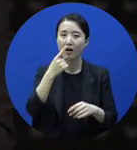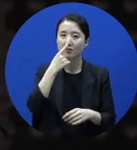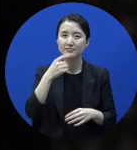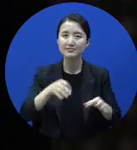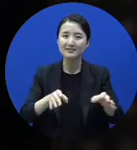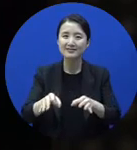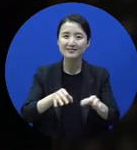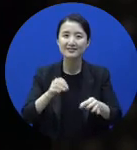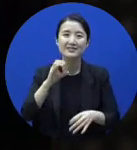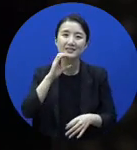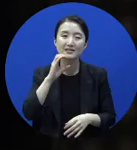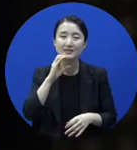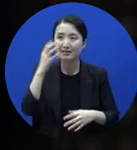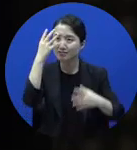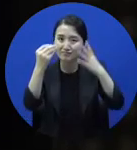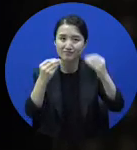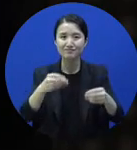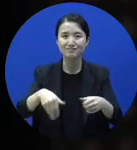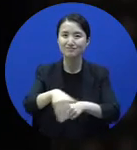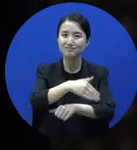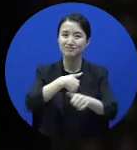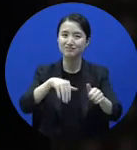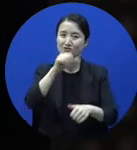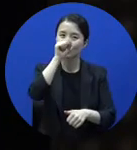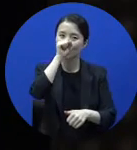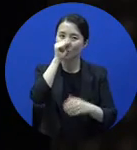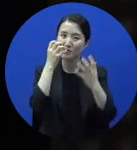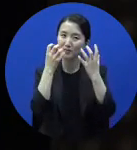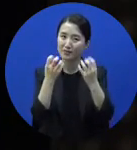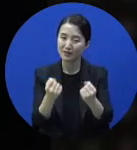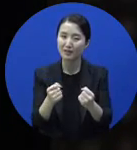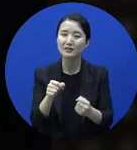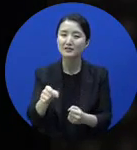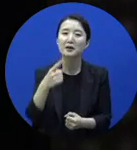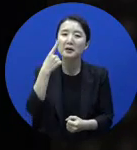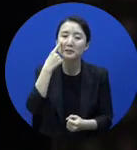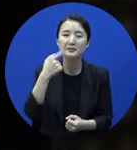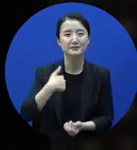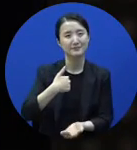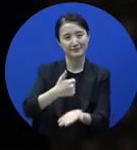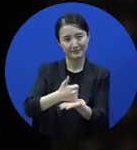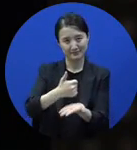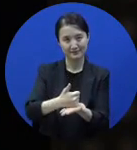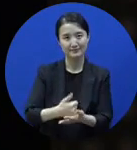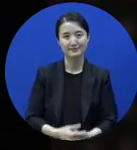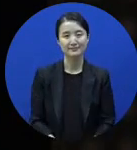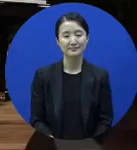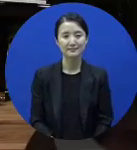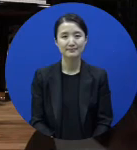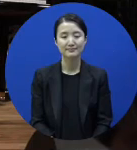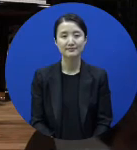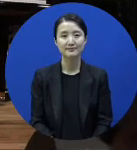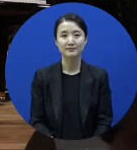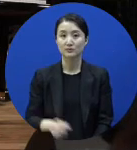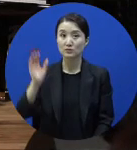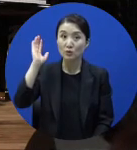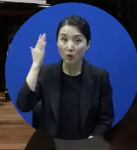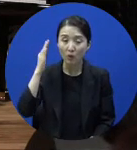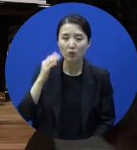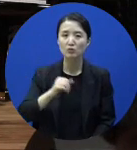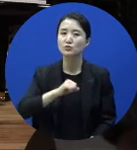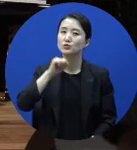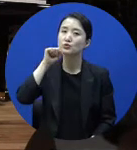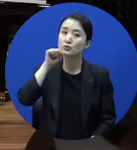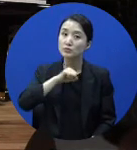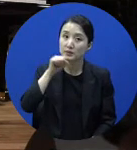우리가 취미라는 어떤 부분들 이야기를 많이 해요. 근데 사실 취미 찾기가 힘들죠. 근데 요즘 뭐 52시간이라는 어떤